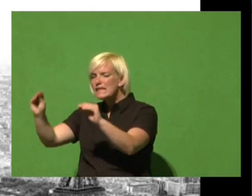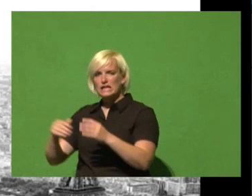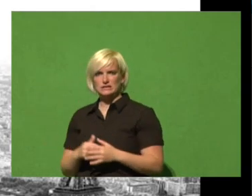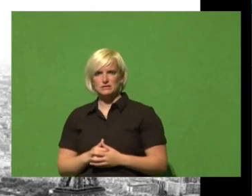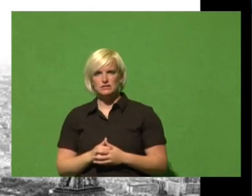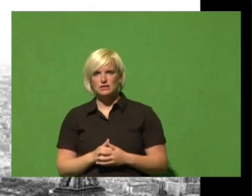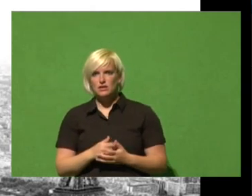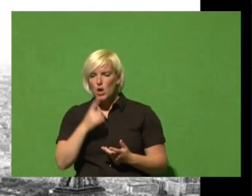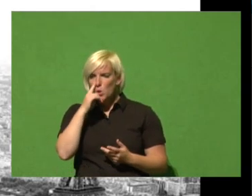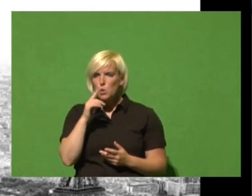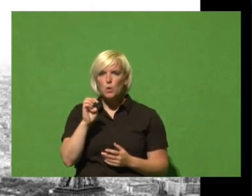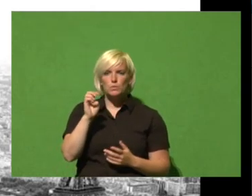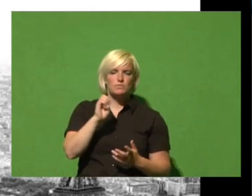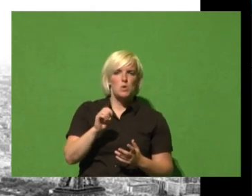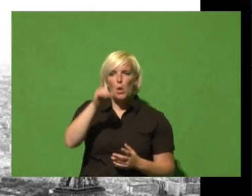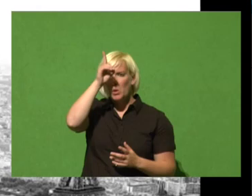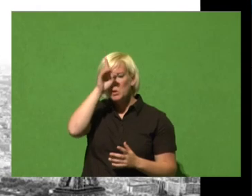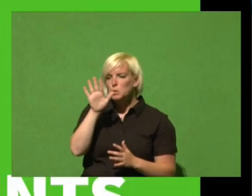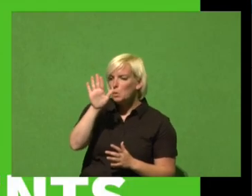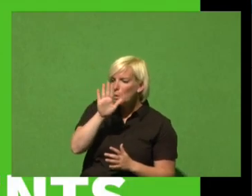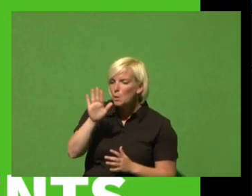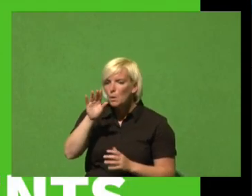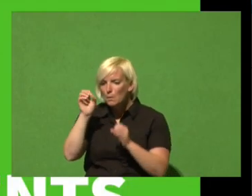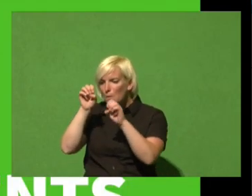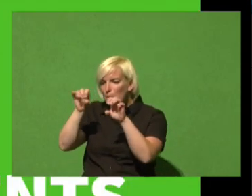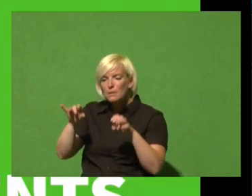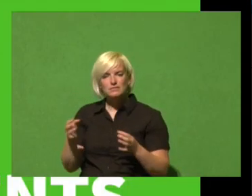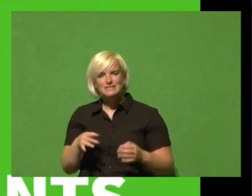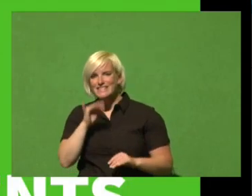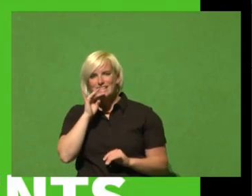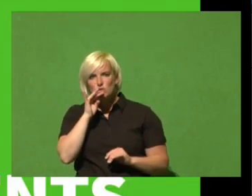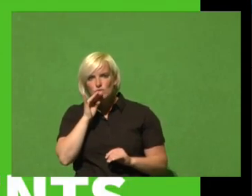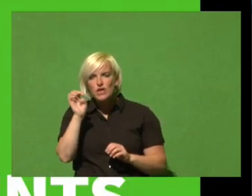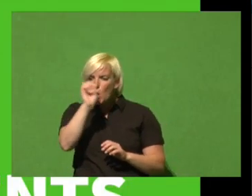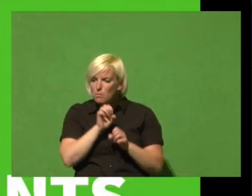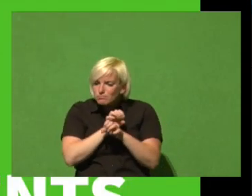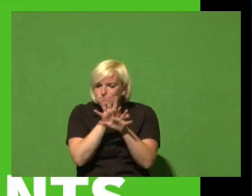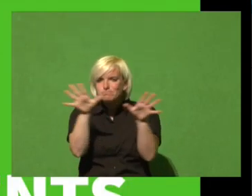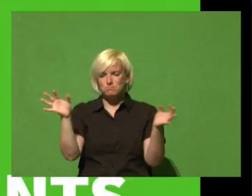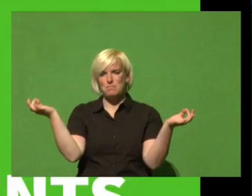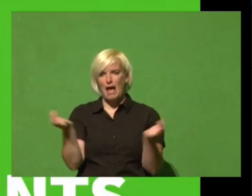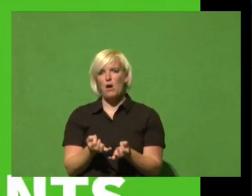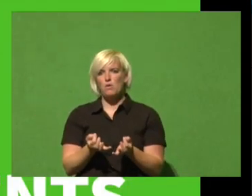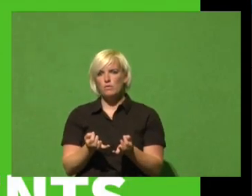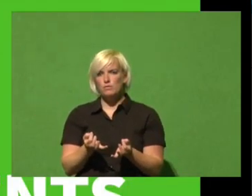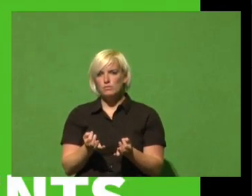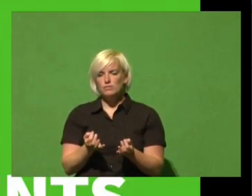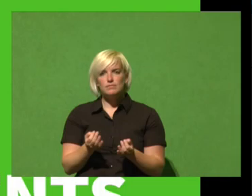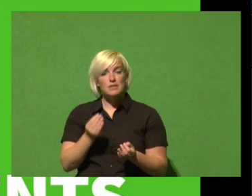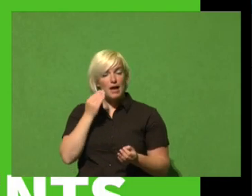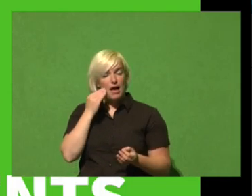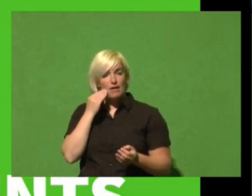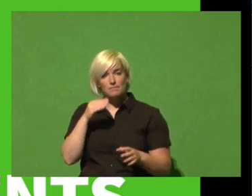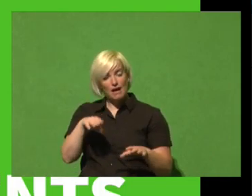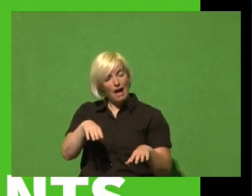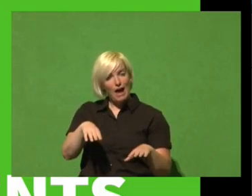uns Berufseuropäerinnen und Europäern. Und da wollen wir euch Lust drauf machen. Das Ganze beginnt mit einer Kampagne im Internet